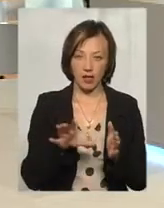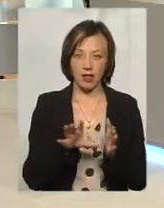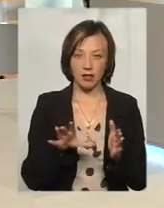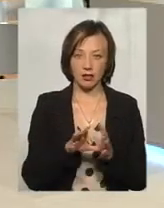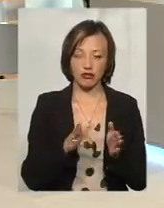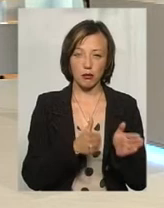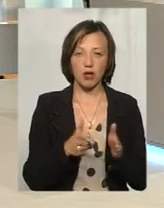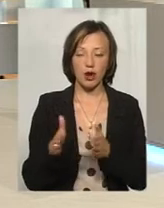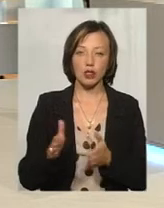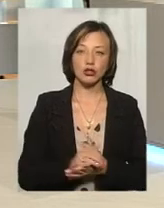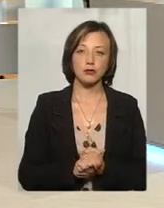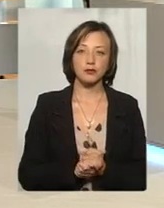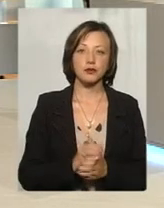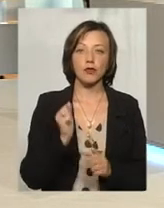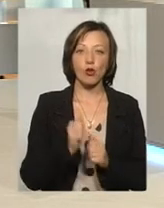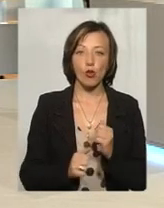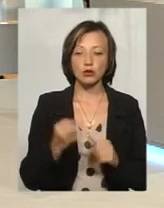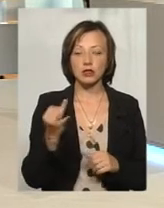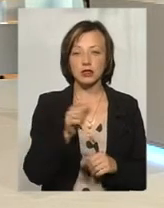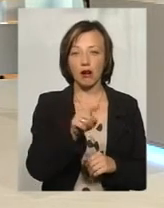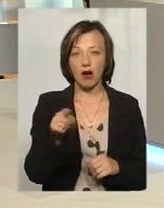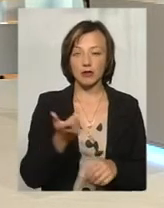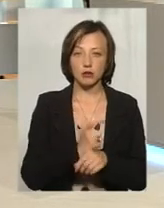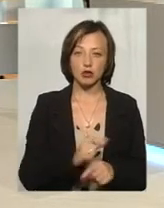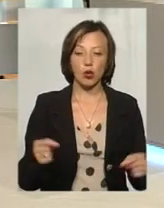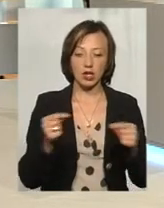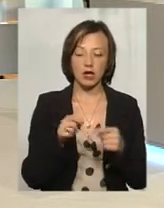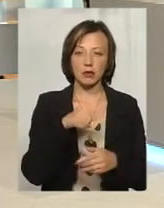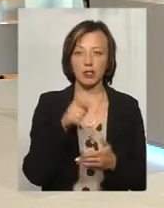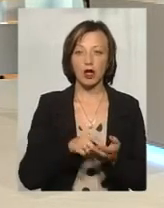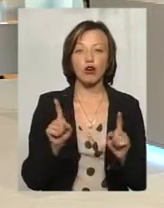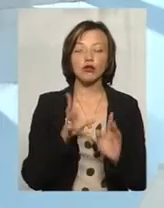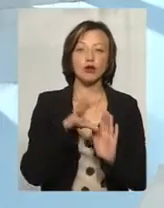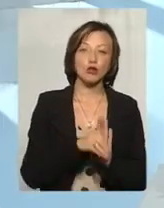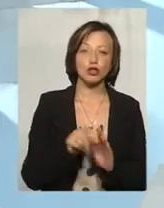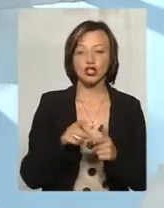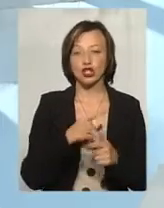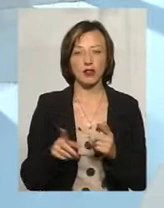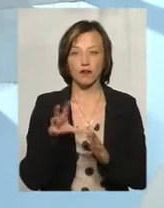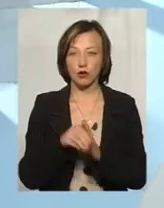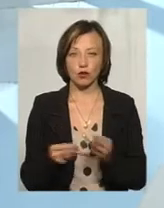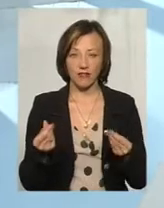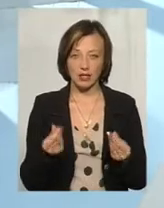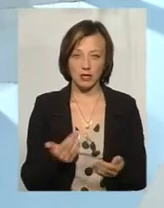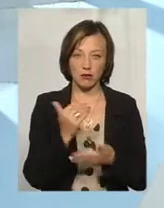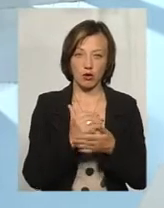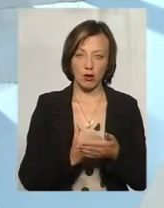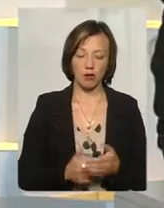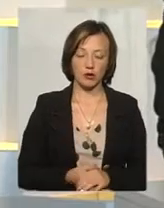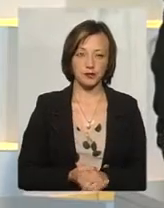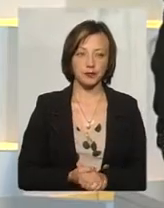І кожного цікавить, я думаю, більш конкретне питання, а що включено чи не включено в інвестиційну програму цього